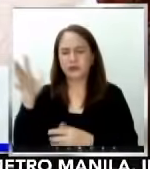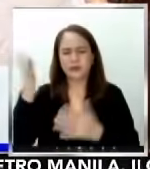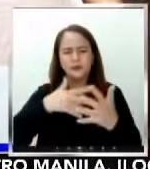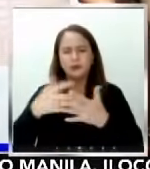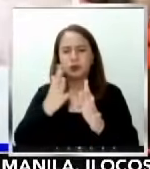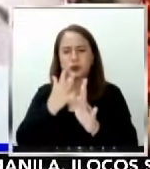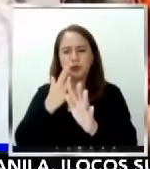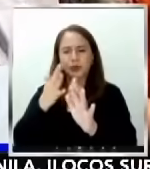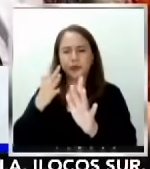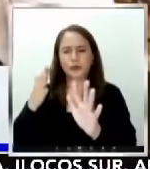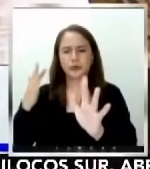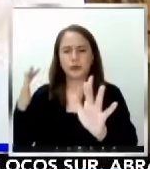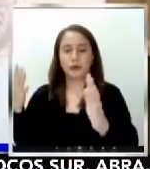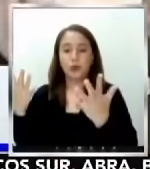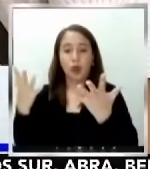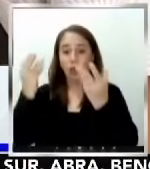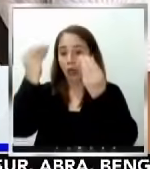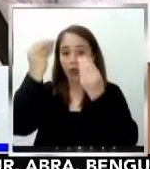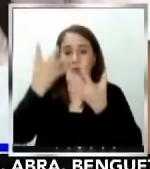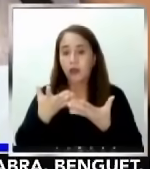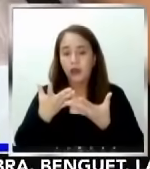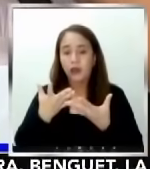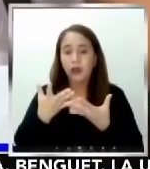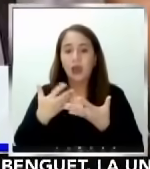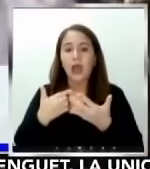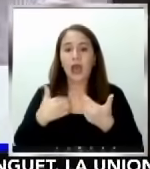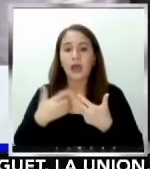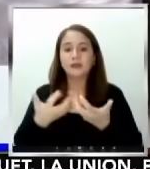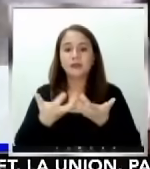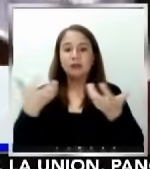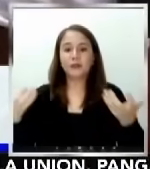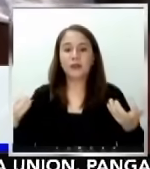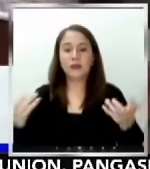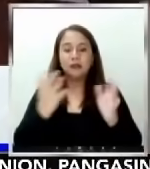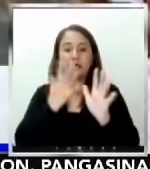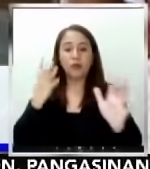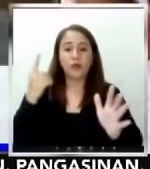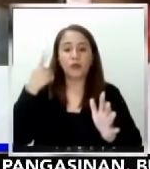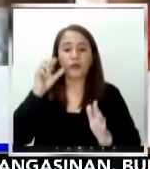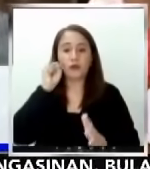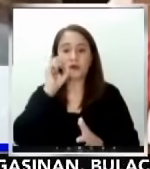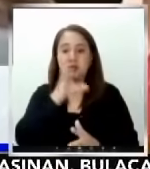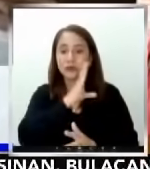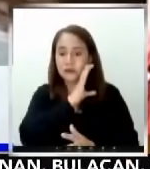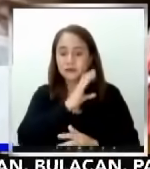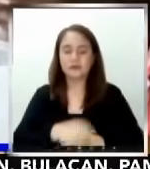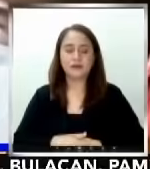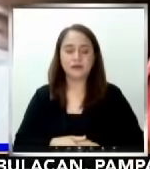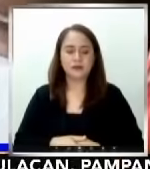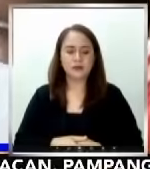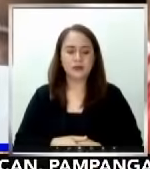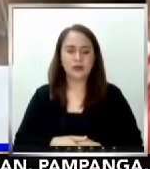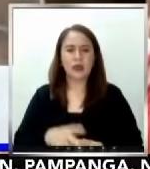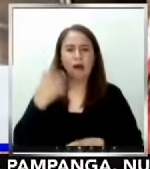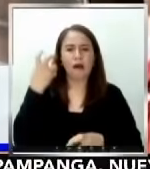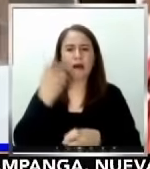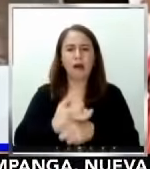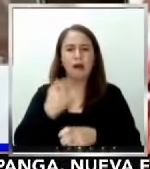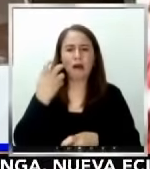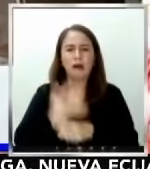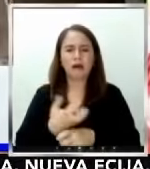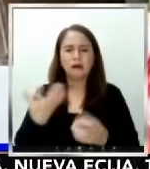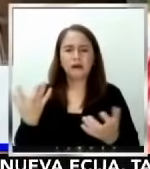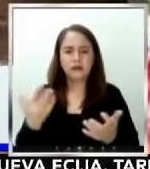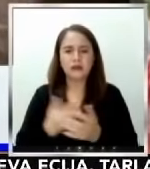kasing nagsabi sa kanya na may hiwalay na pila para sa senior citizens. Ako, napakahirap, ma'am.